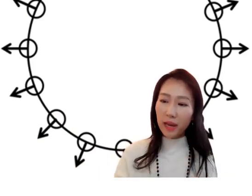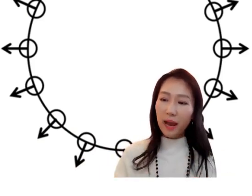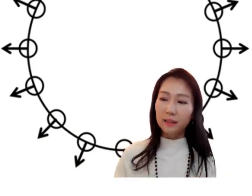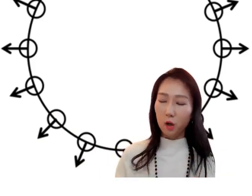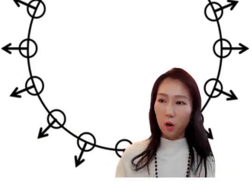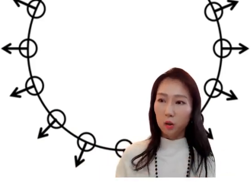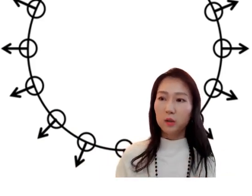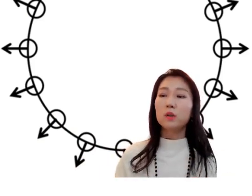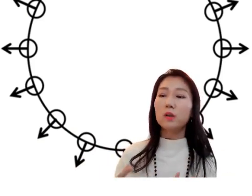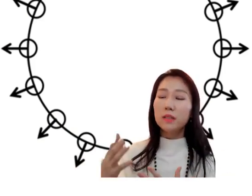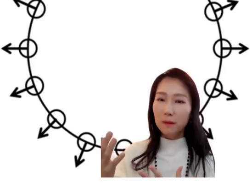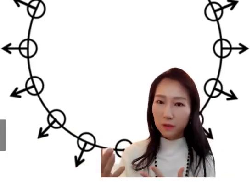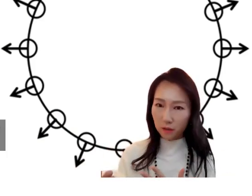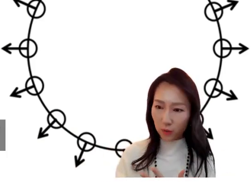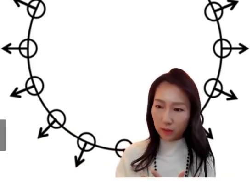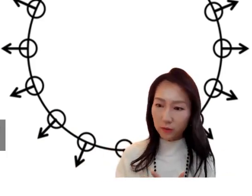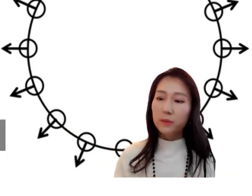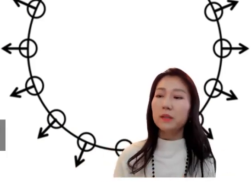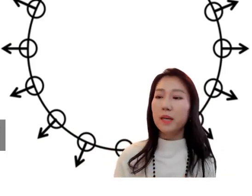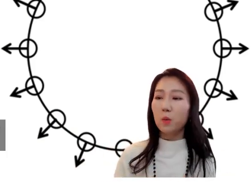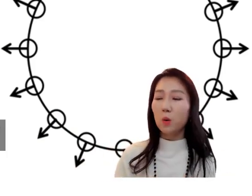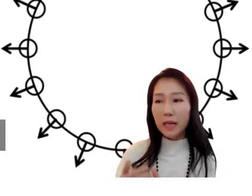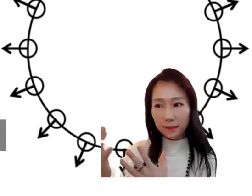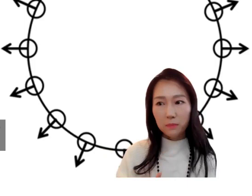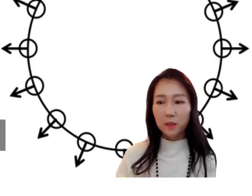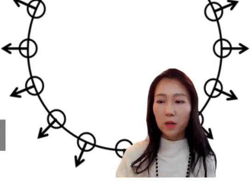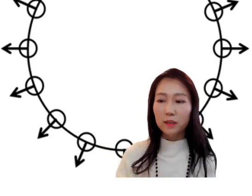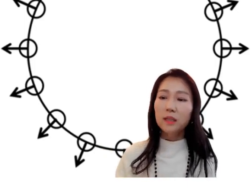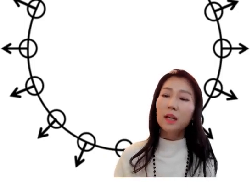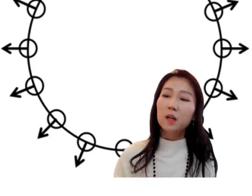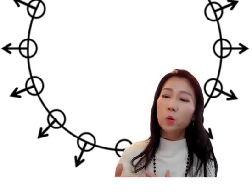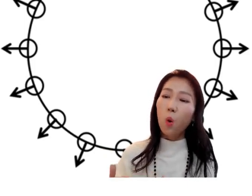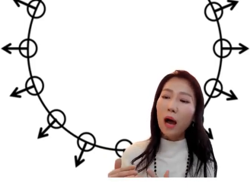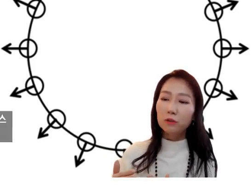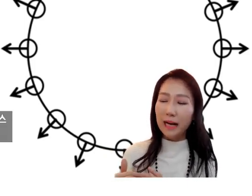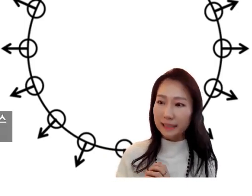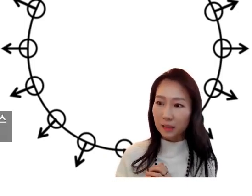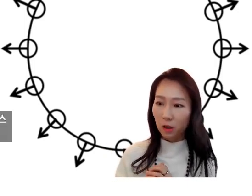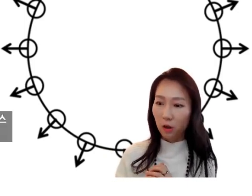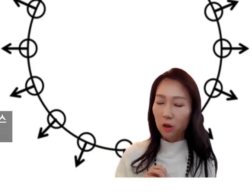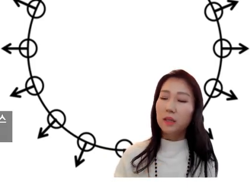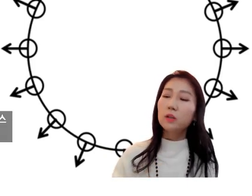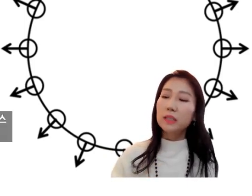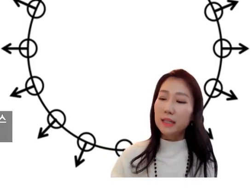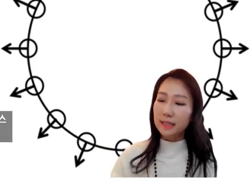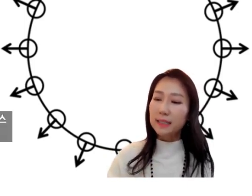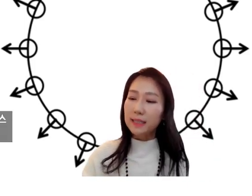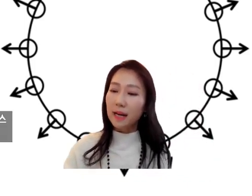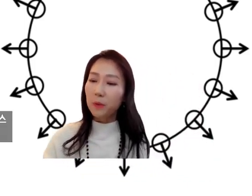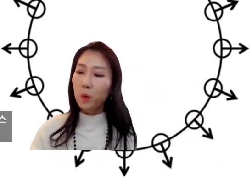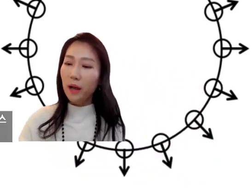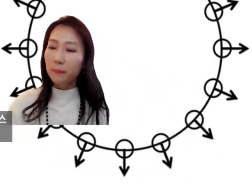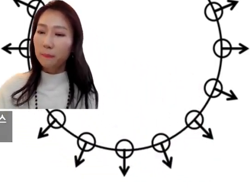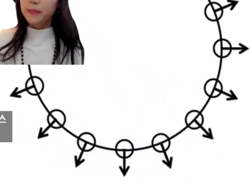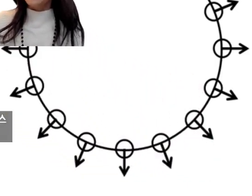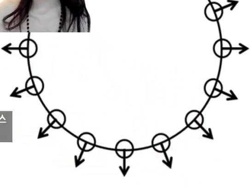직접 설계하는 거. 그리고 그런 사람들을 위해서 서비스를 제공하고 상담을 제공하는 그런 노하우를 가지는 거. 이것이 이제 이